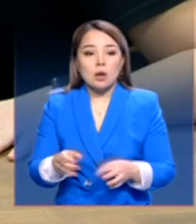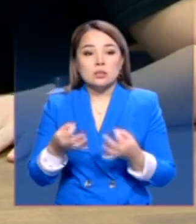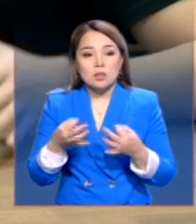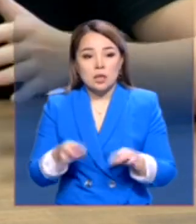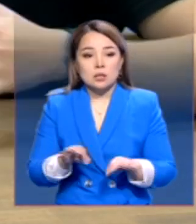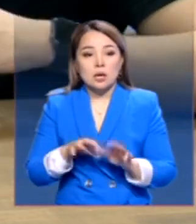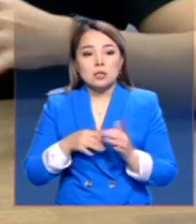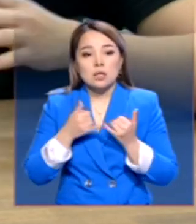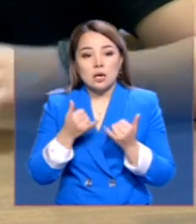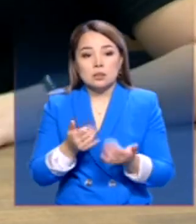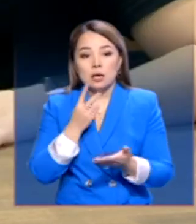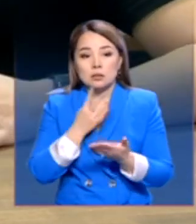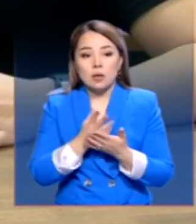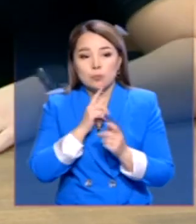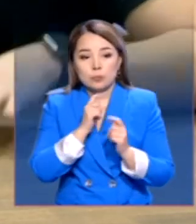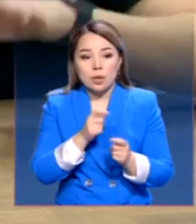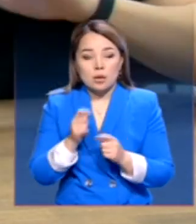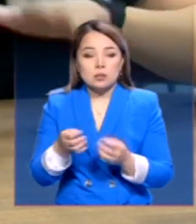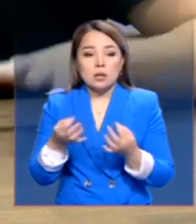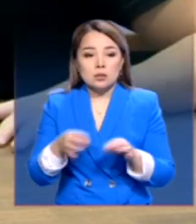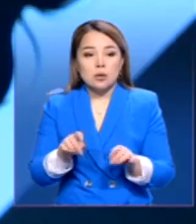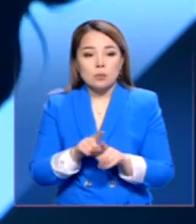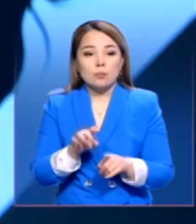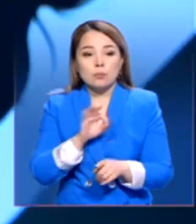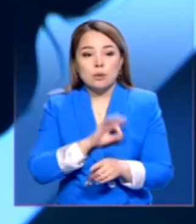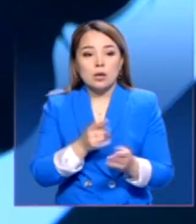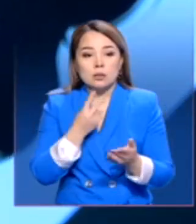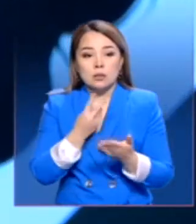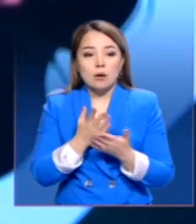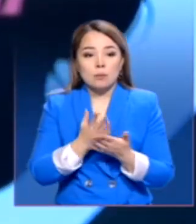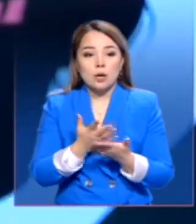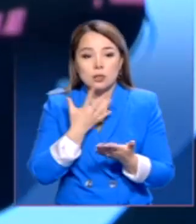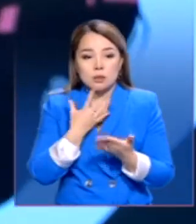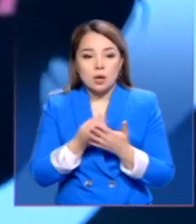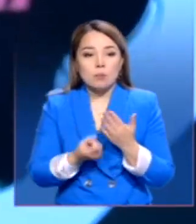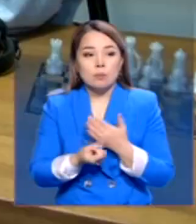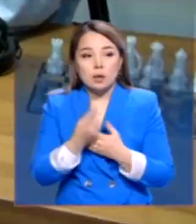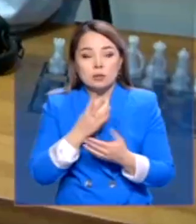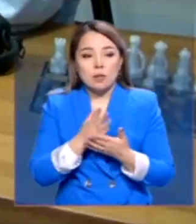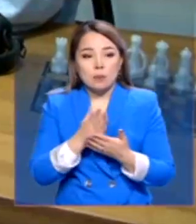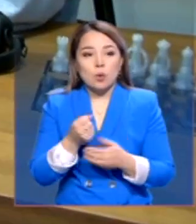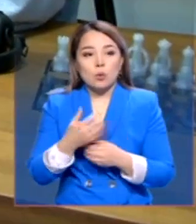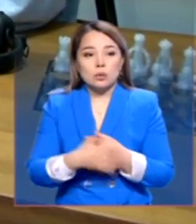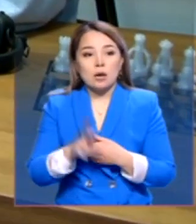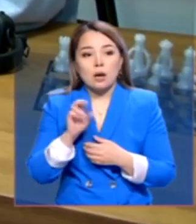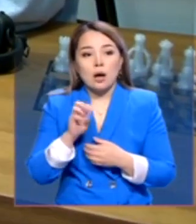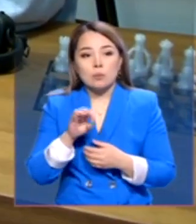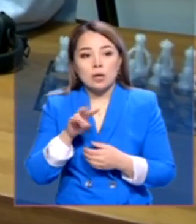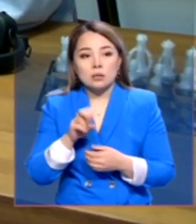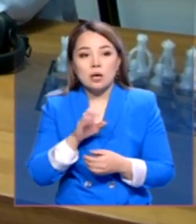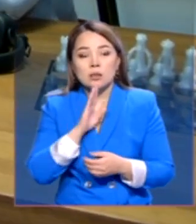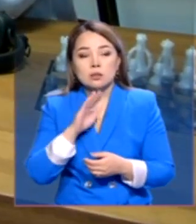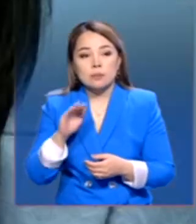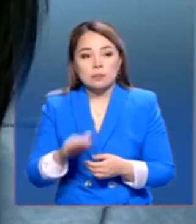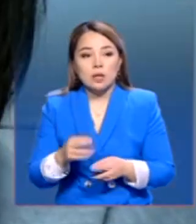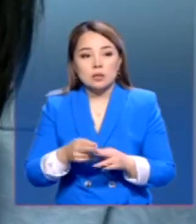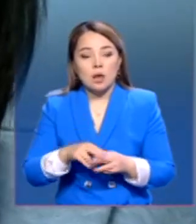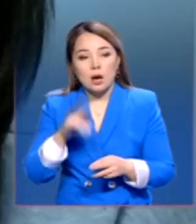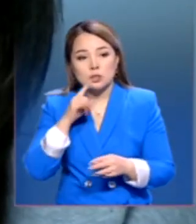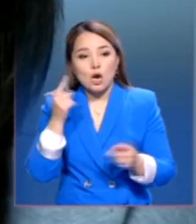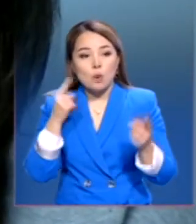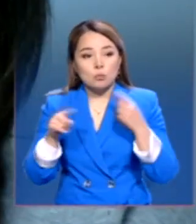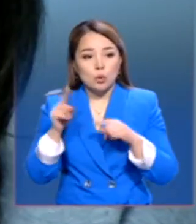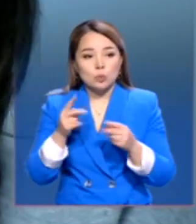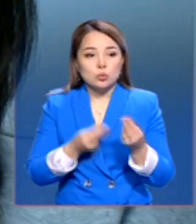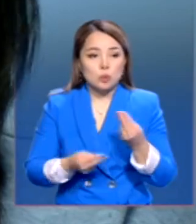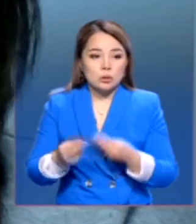ал креатив деген еркіндік бар жерде пайда болады. Орталықта жоба жасап жүргендердің тағы бірі Камила. Ол кенже қыз қазақстандық мультфильмнің